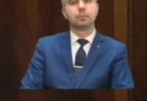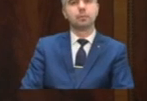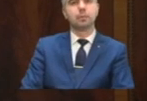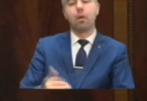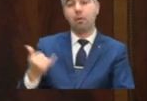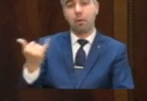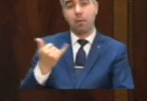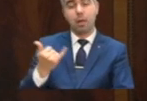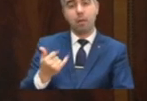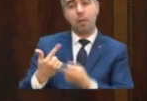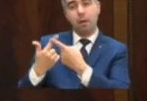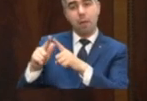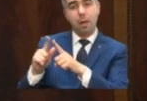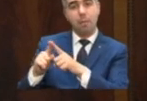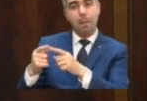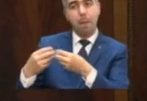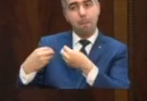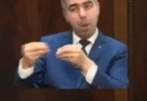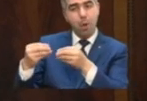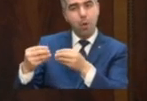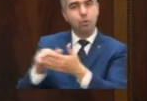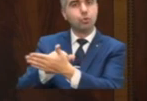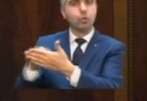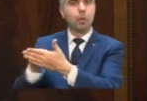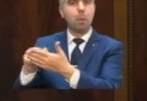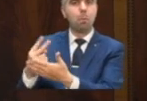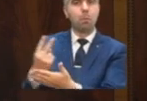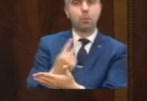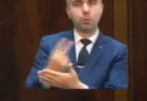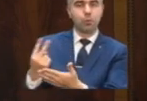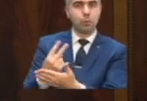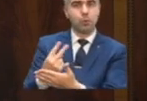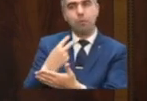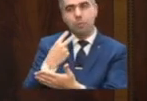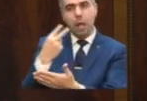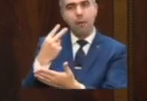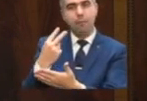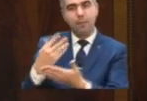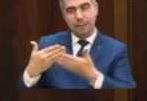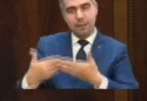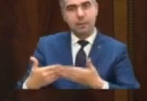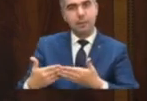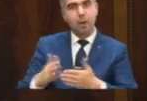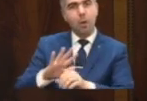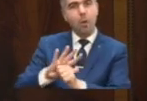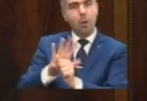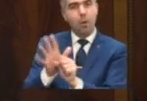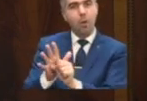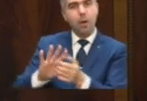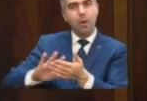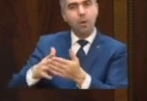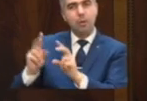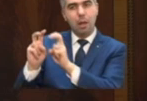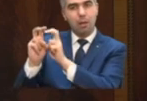إلى موازنة العرض والطلب، إلا أن التأثير الواضح لجائحة كورونا أرخى بالدلالي على